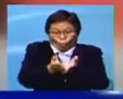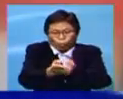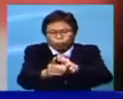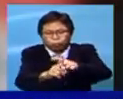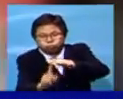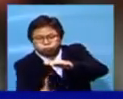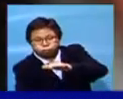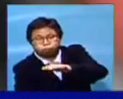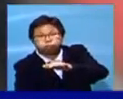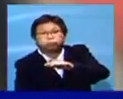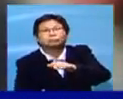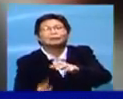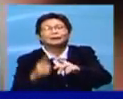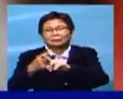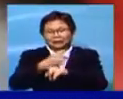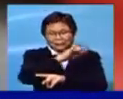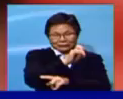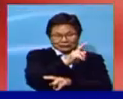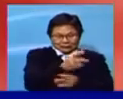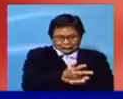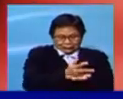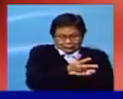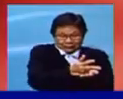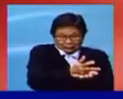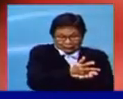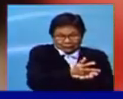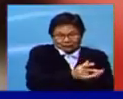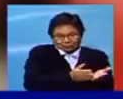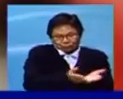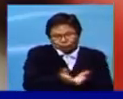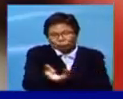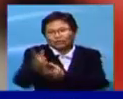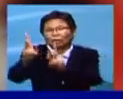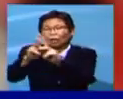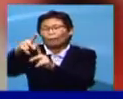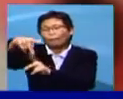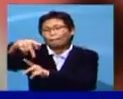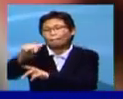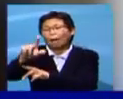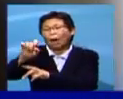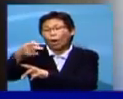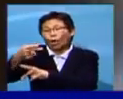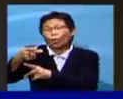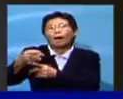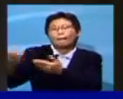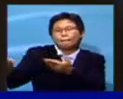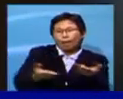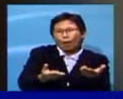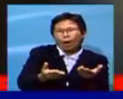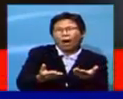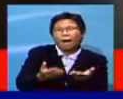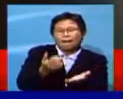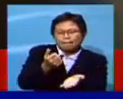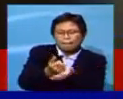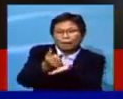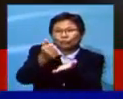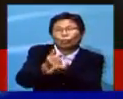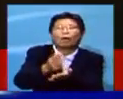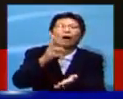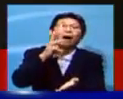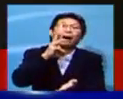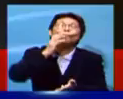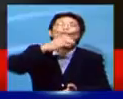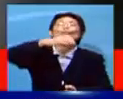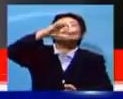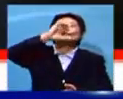dikatakan dalam perjalanan dari Jeti pekan Kabung menuju Kampung Paloh dengan membawa muatan bantuan bekalan air minuman